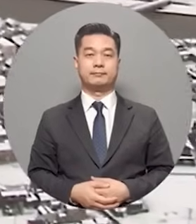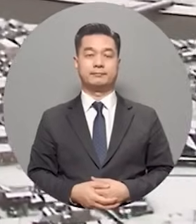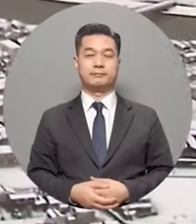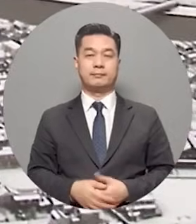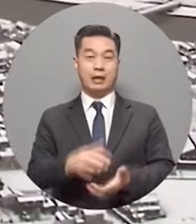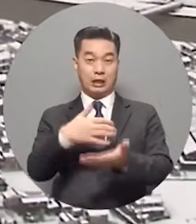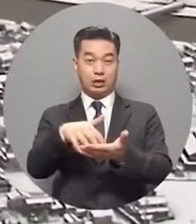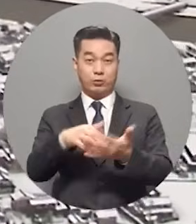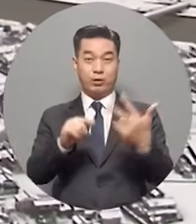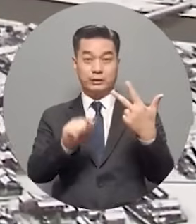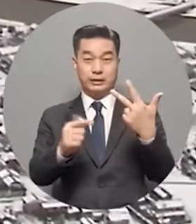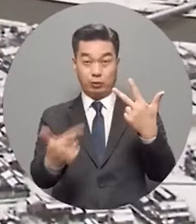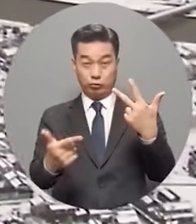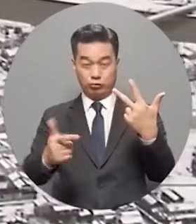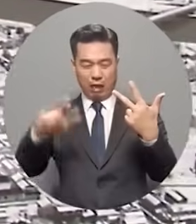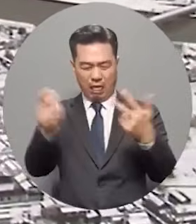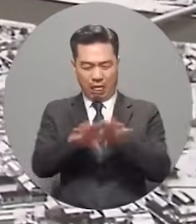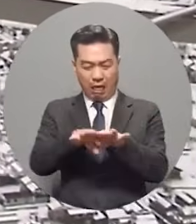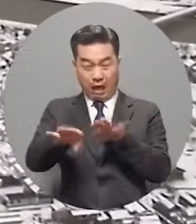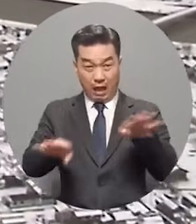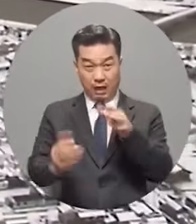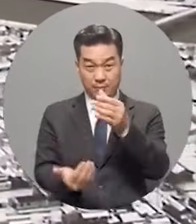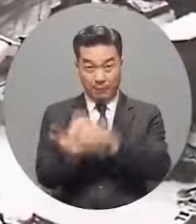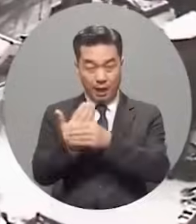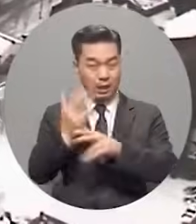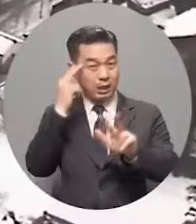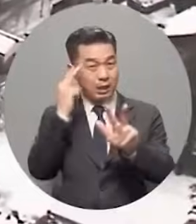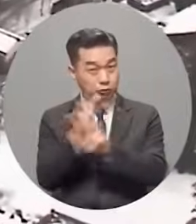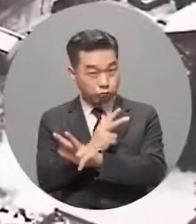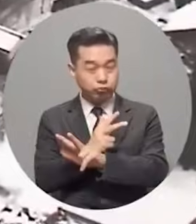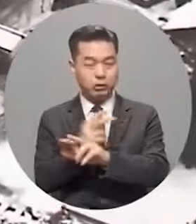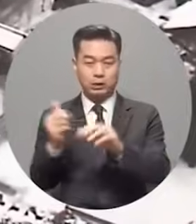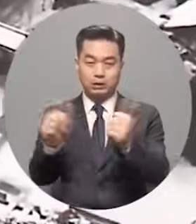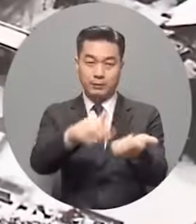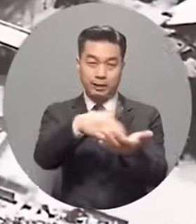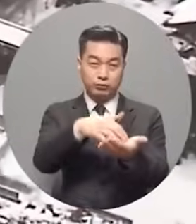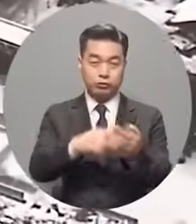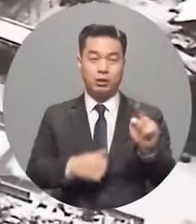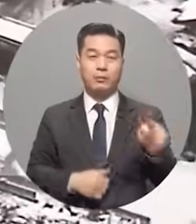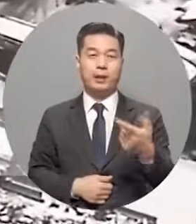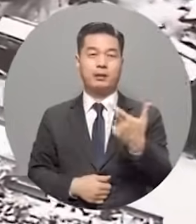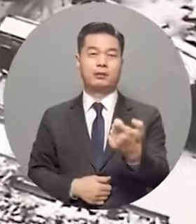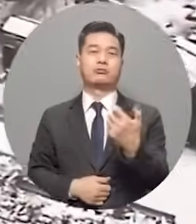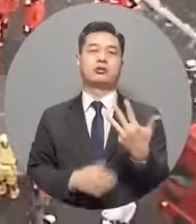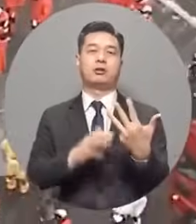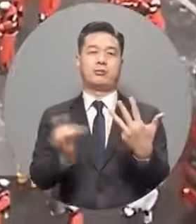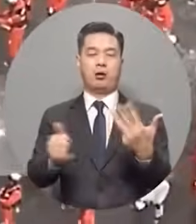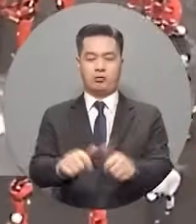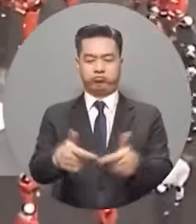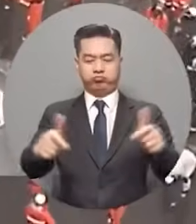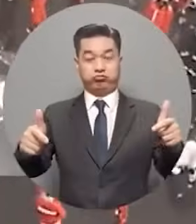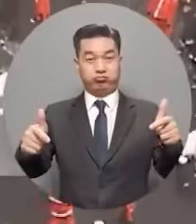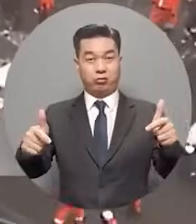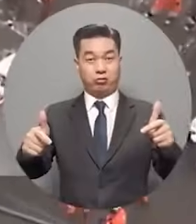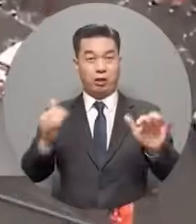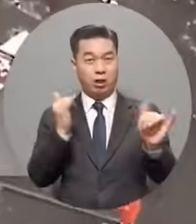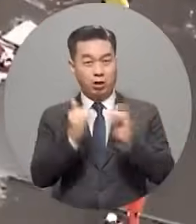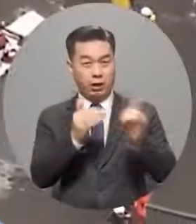규모 7.6의 강진이 덮친 지 일주일. 사망자는 168명으로 늘었고 연락